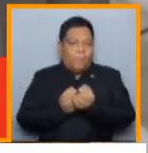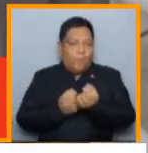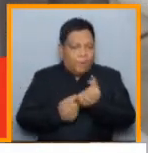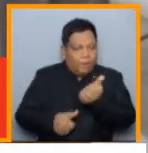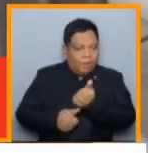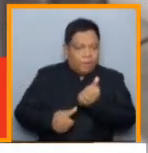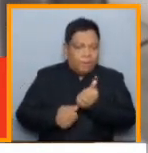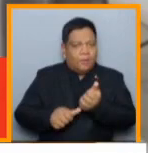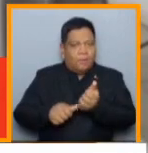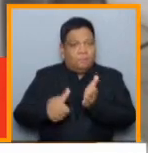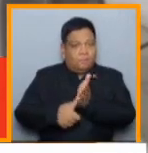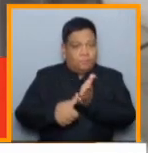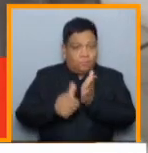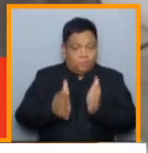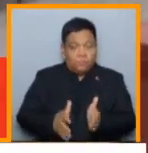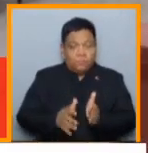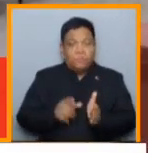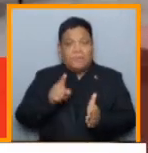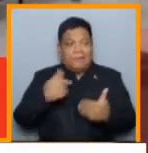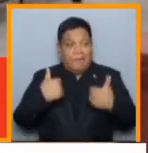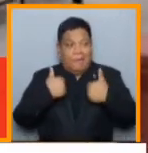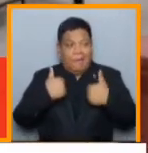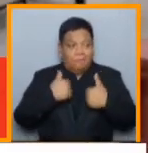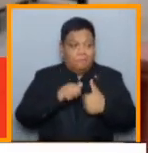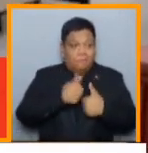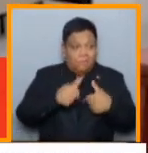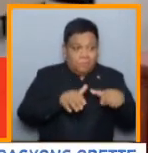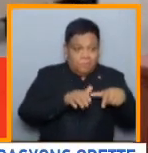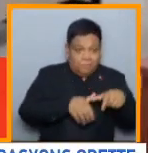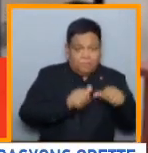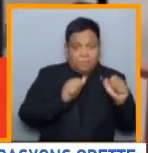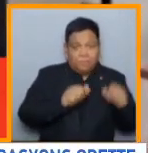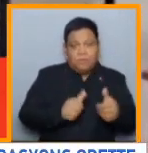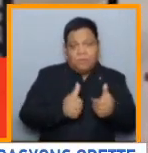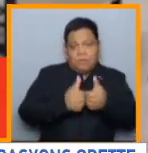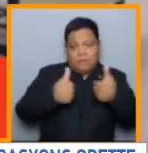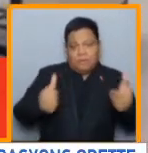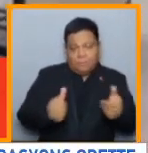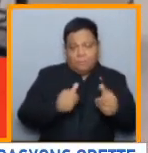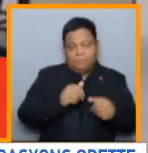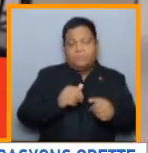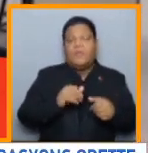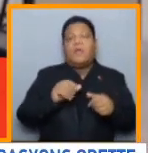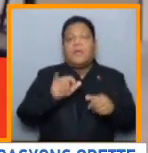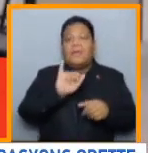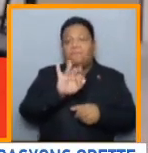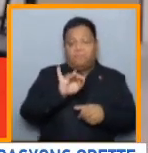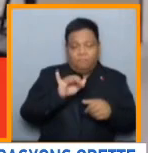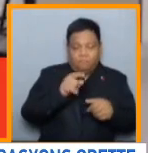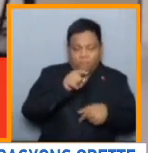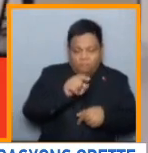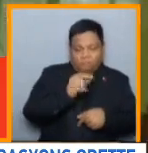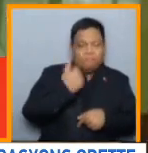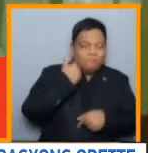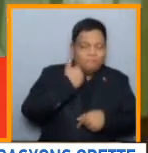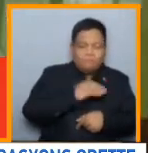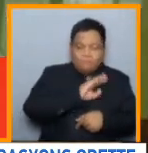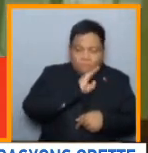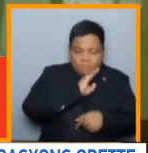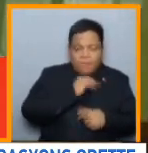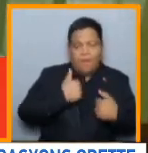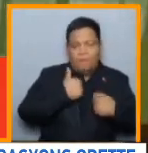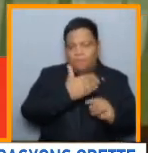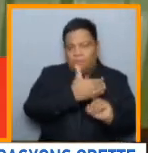sa isolation polling place. Tatlong classroom ang gagamitin Igan na voting area dito sa eskwelahan. Kanina nakita ko tinetest na yung ilang vote